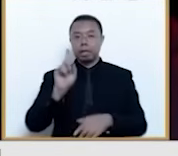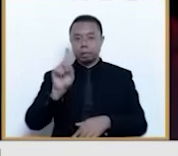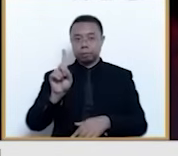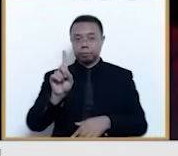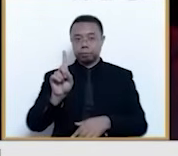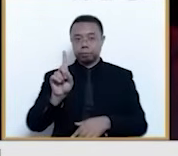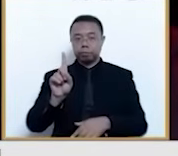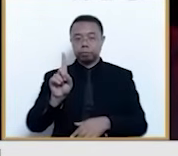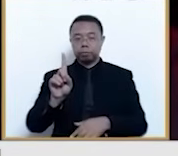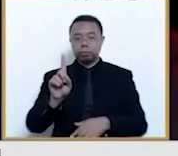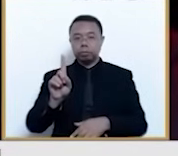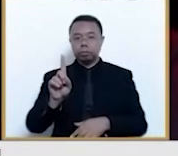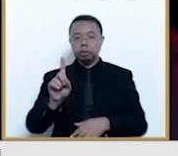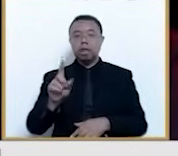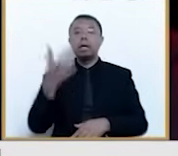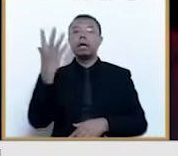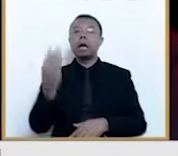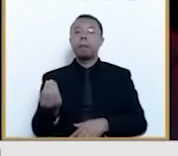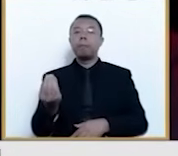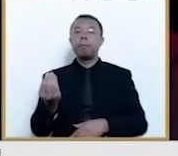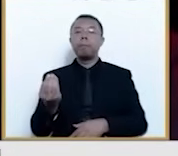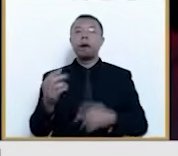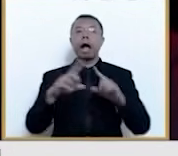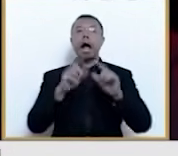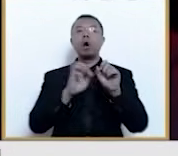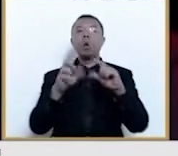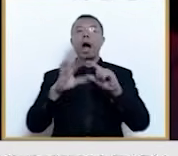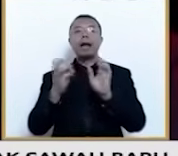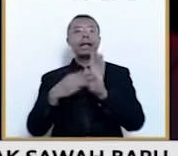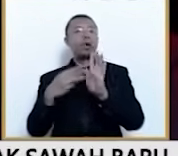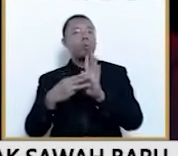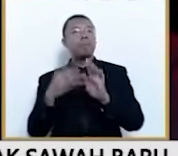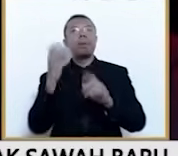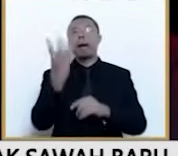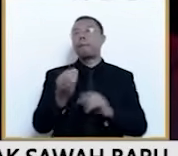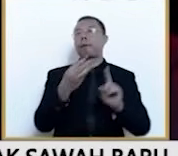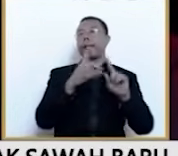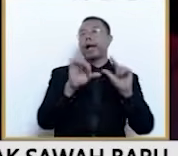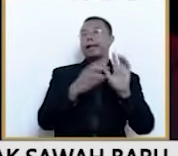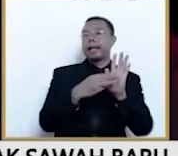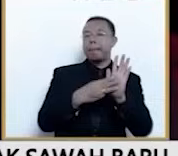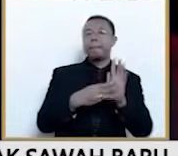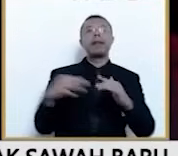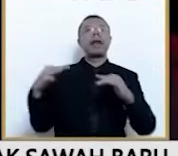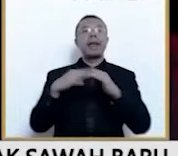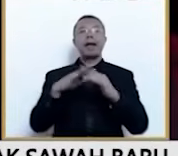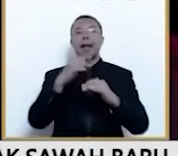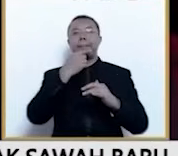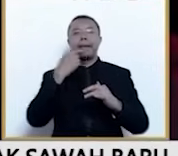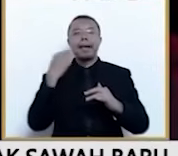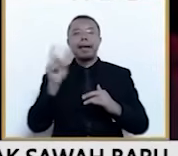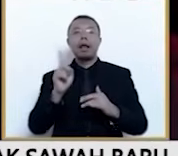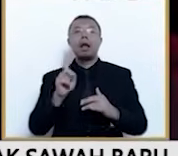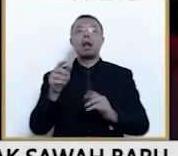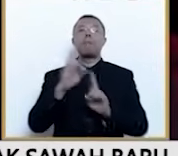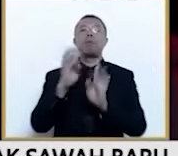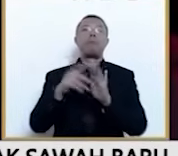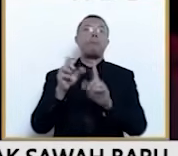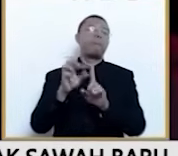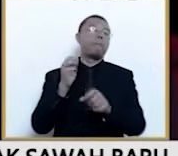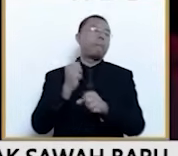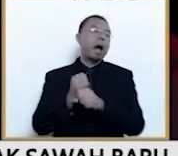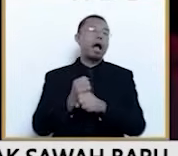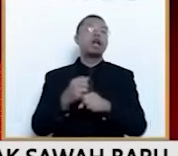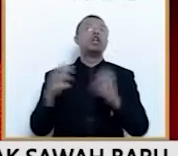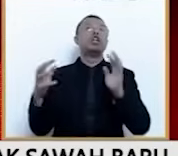1. Kampung Akuarium, Kampung Bayam, dan kawasan Tanah Merah Plumpang adalah contoh